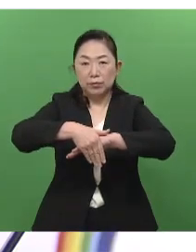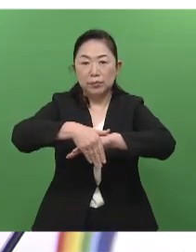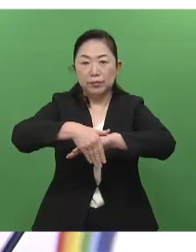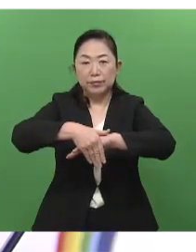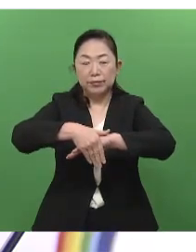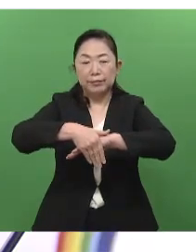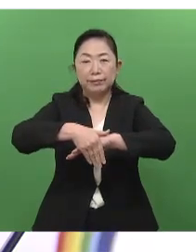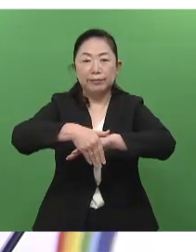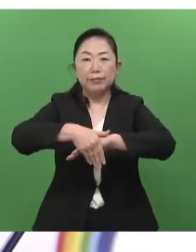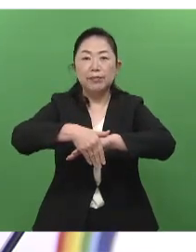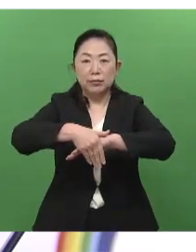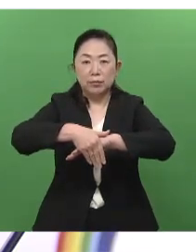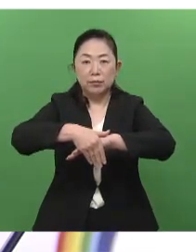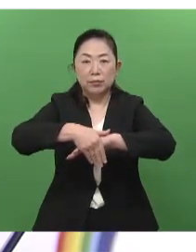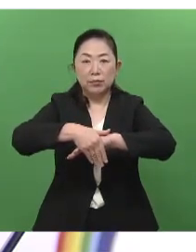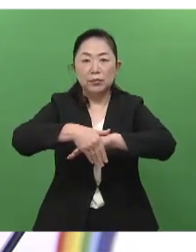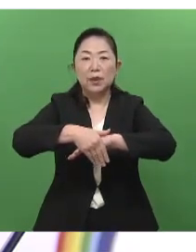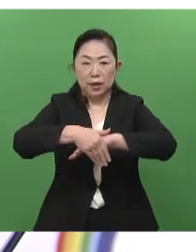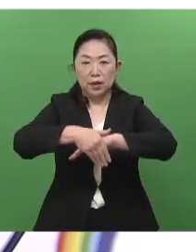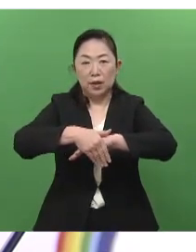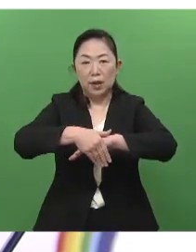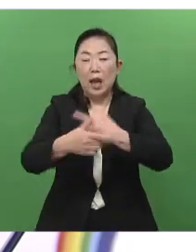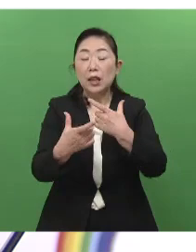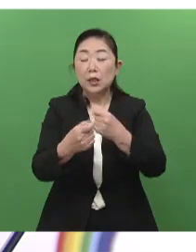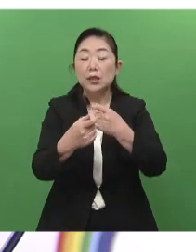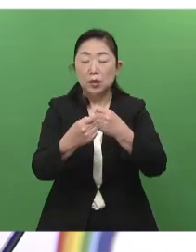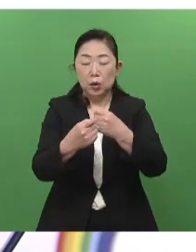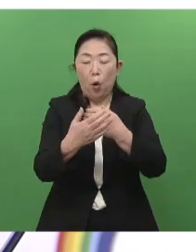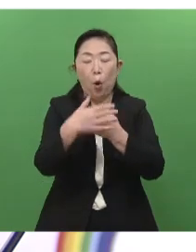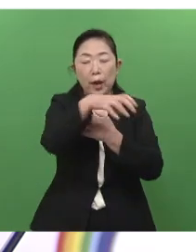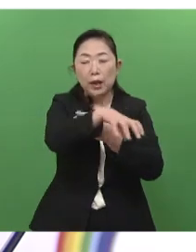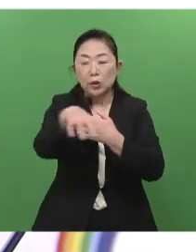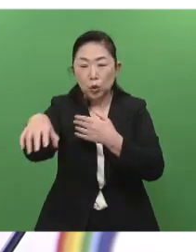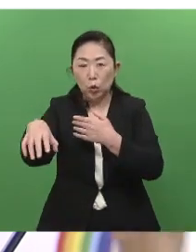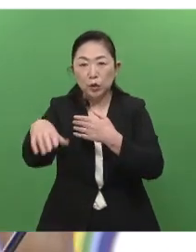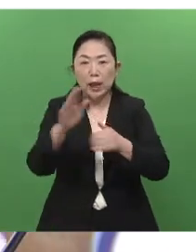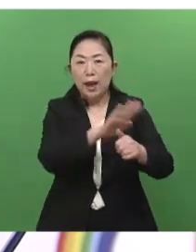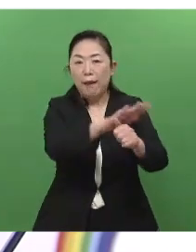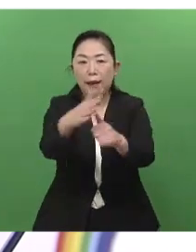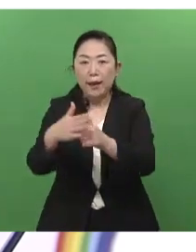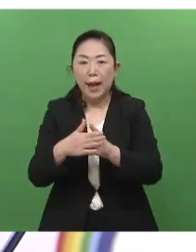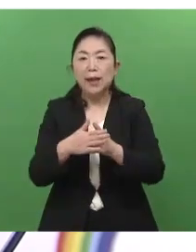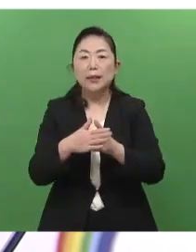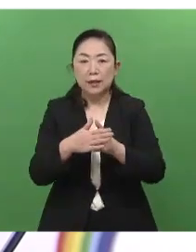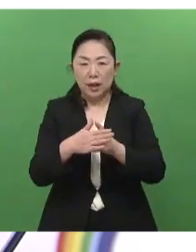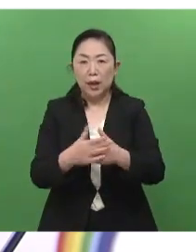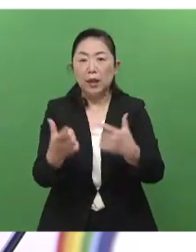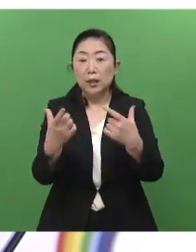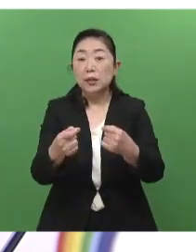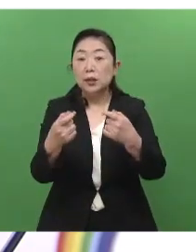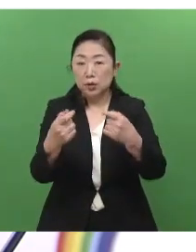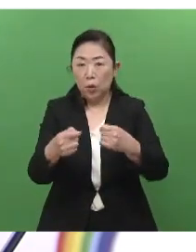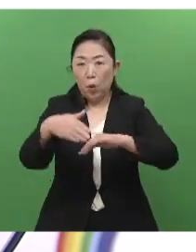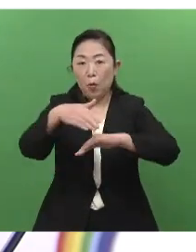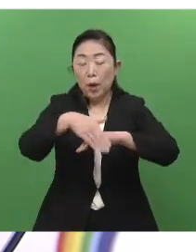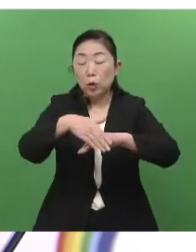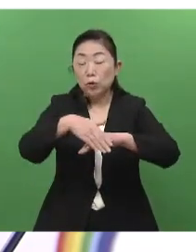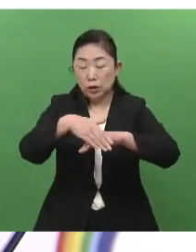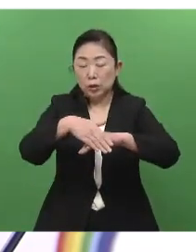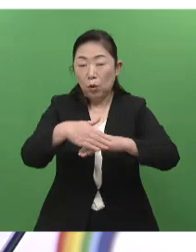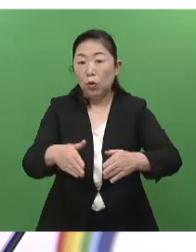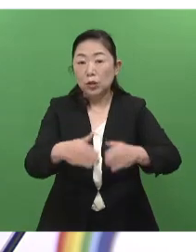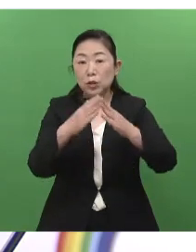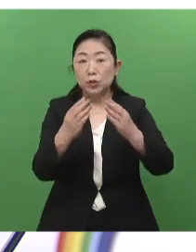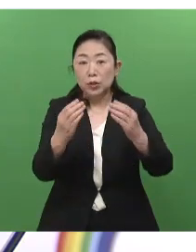れ の保健所との連携でですね、調整窓口を強化して作ったわけですね。で、この体